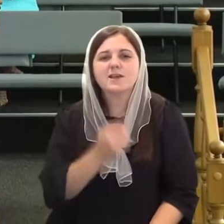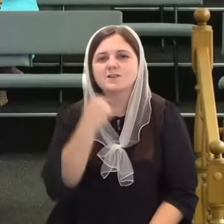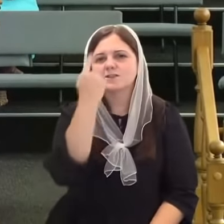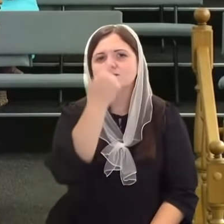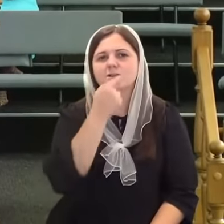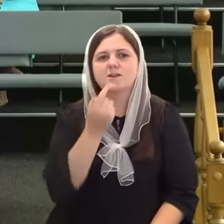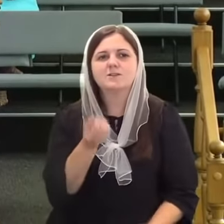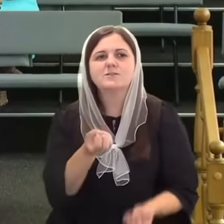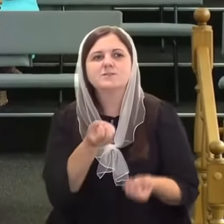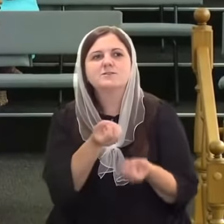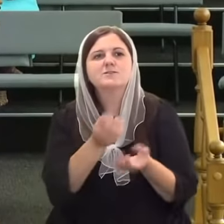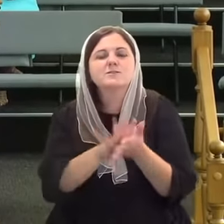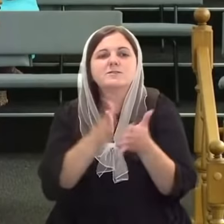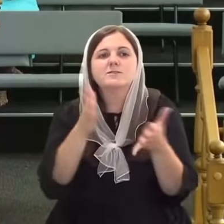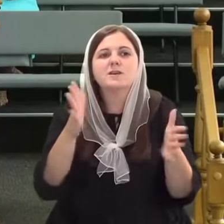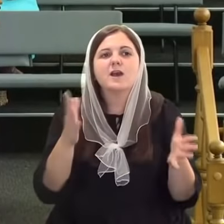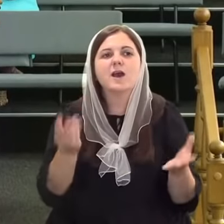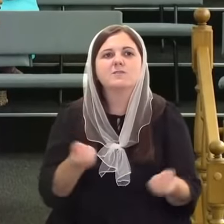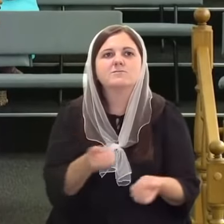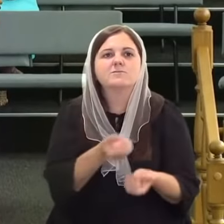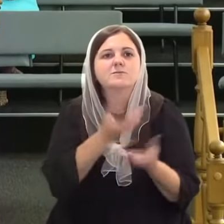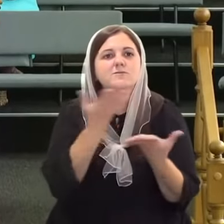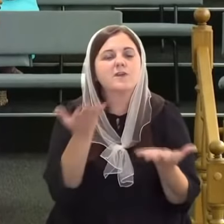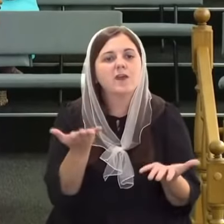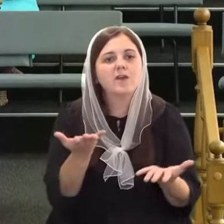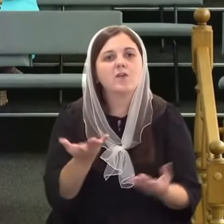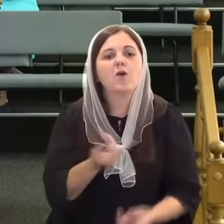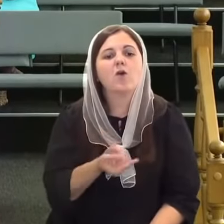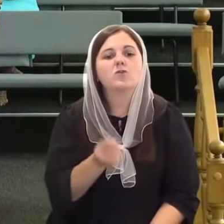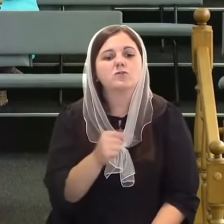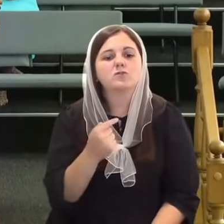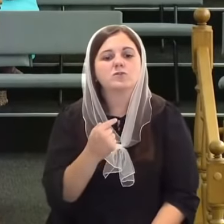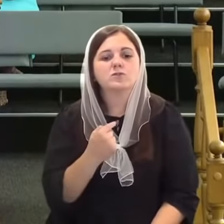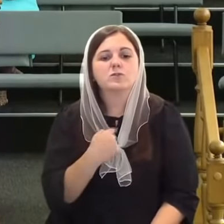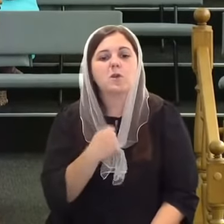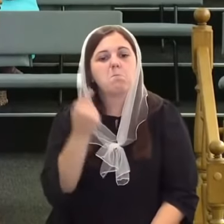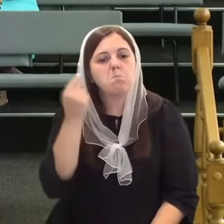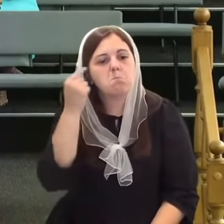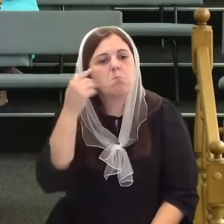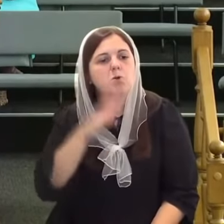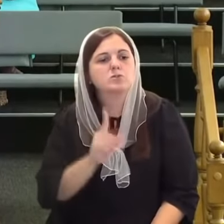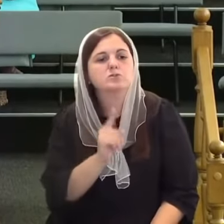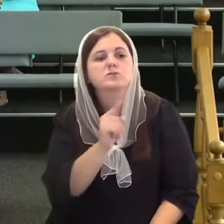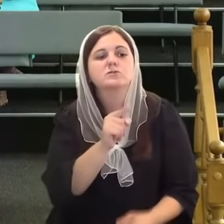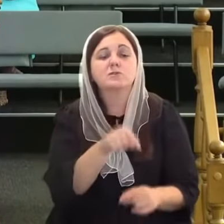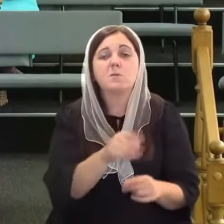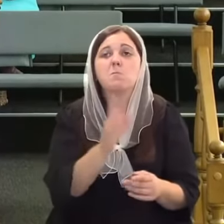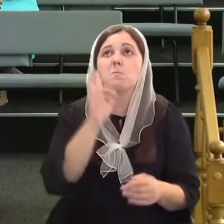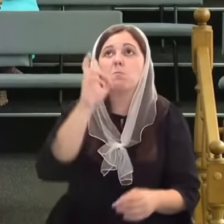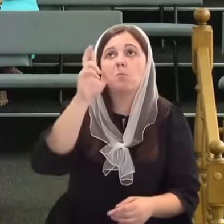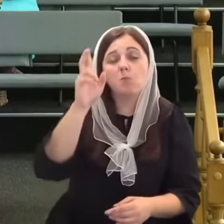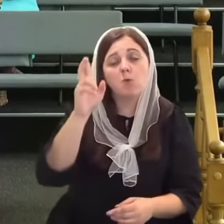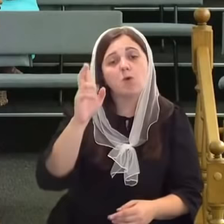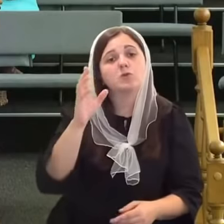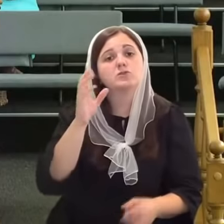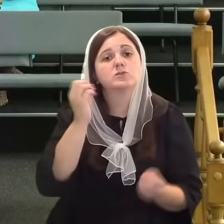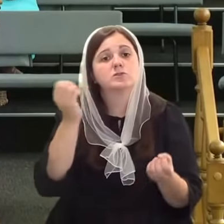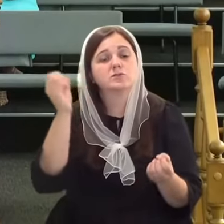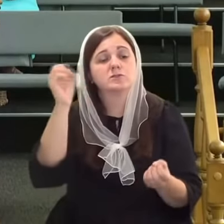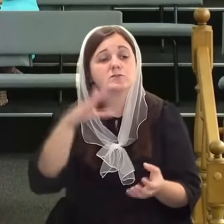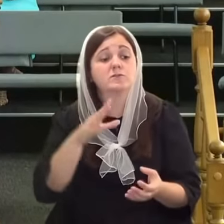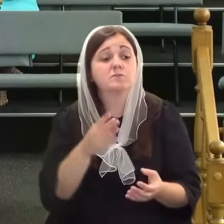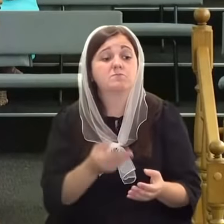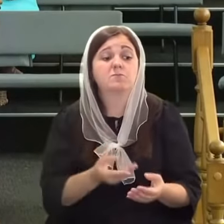ее лица сиял какой-то свет. Тогда я уже потом понял, что это Божий свет. Она не была похожа на